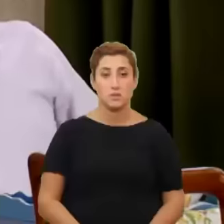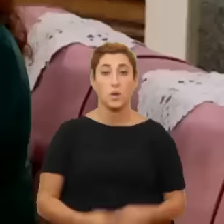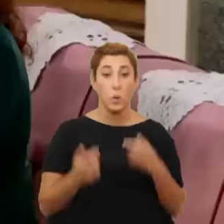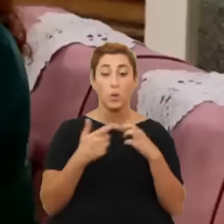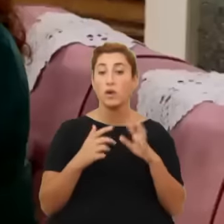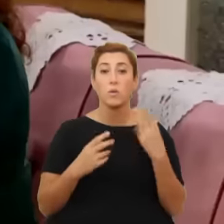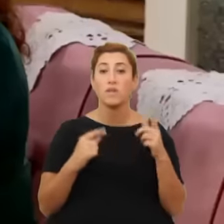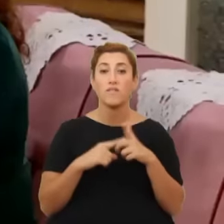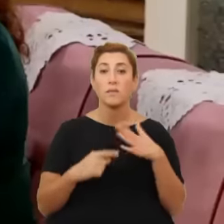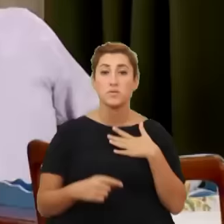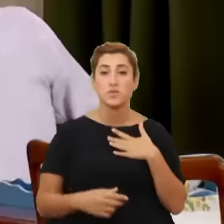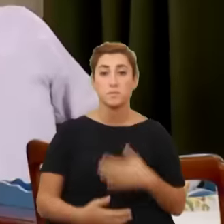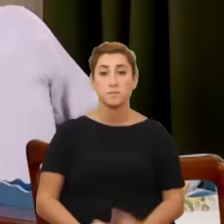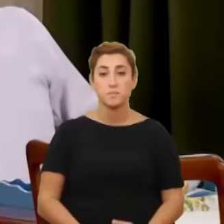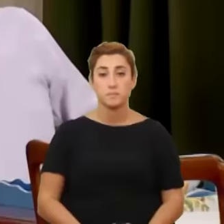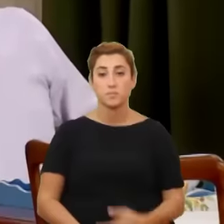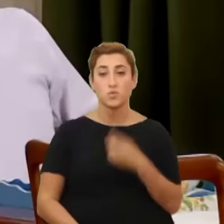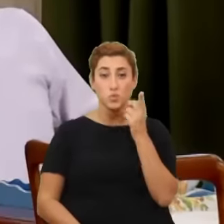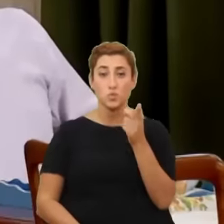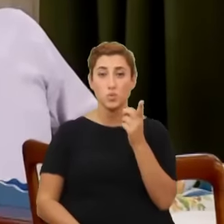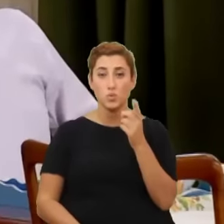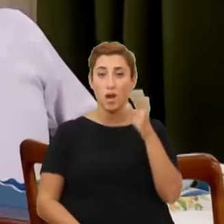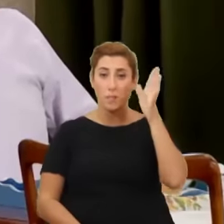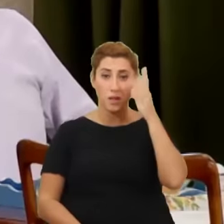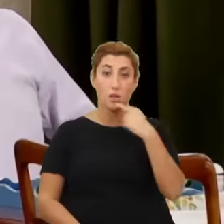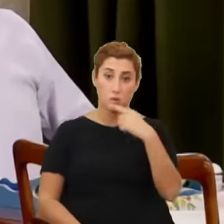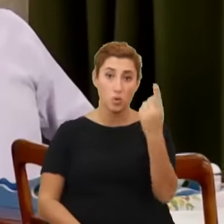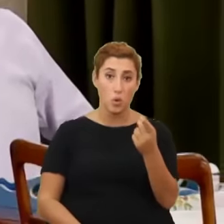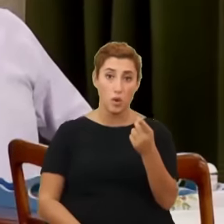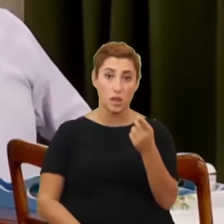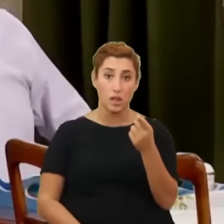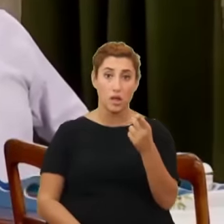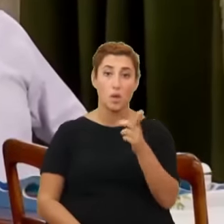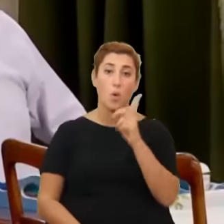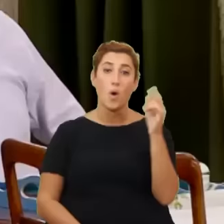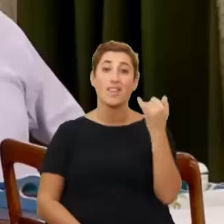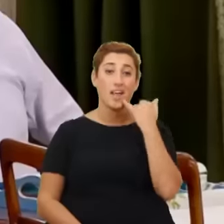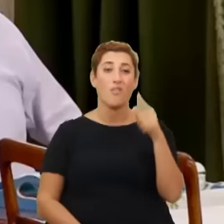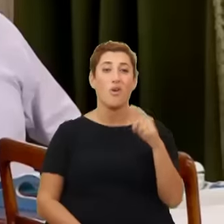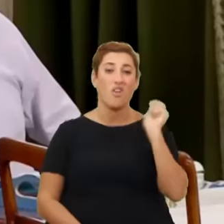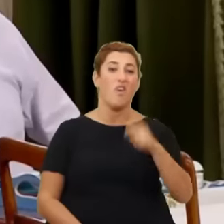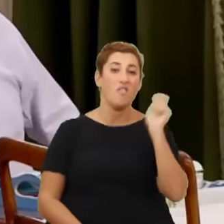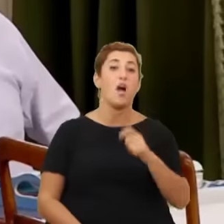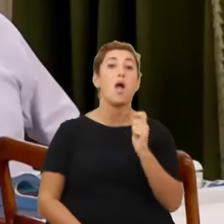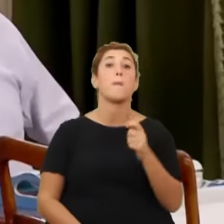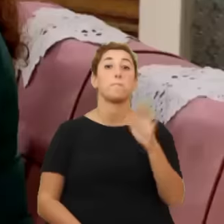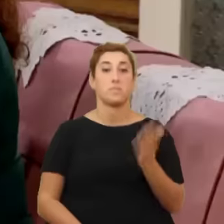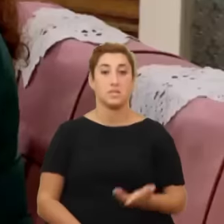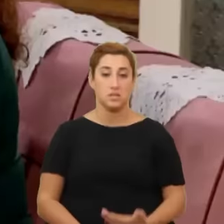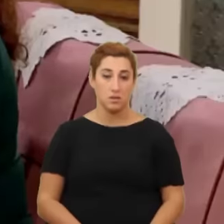Bugün ya. Efendim Fehmiciğim. Şu aptala söyle. O telefonu öyle şakır şukur vurmasın